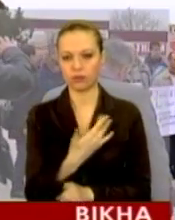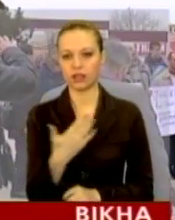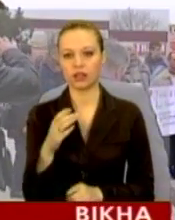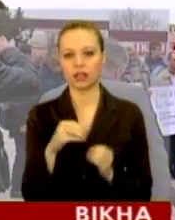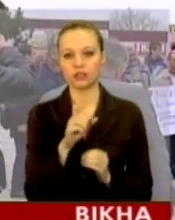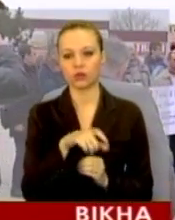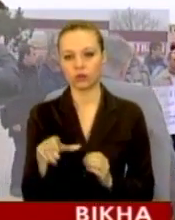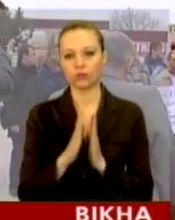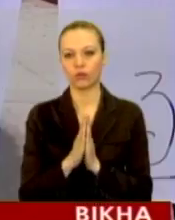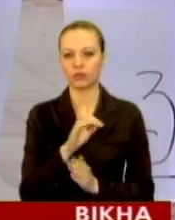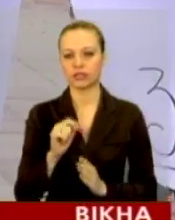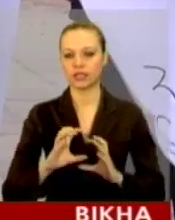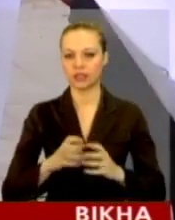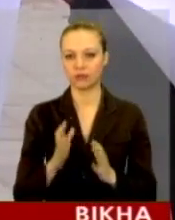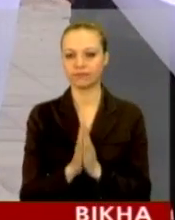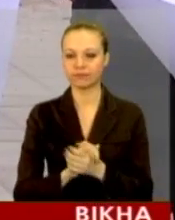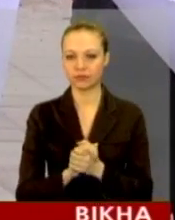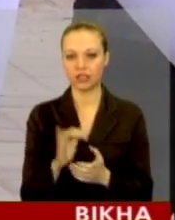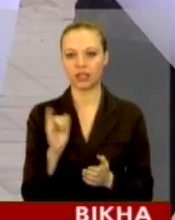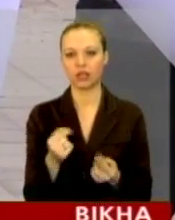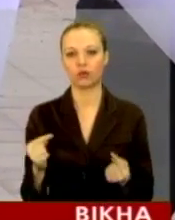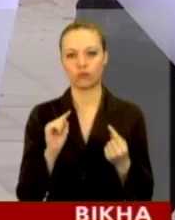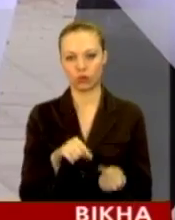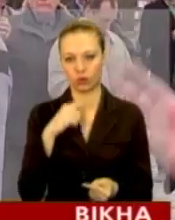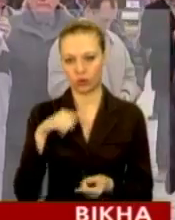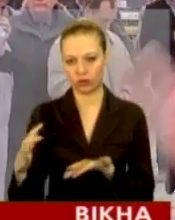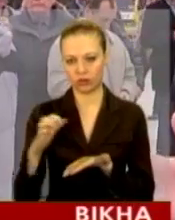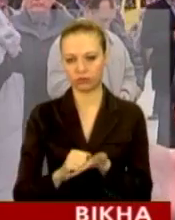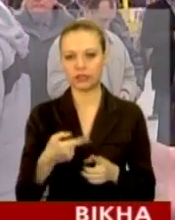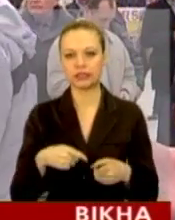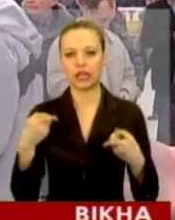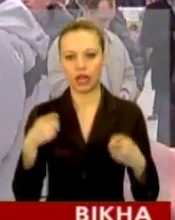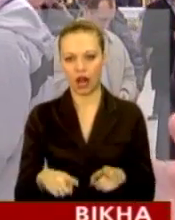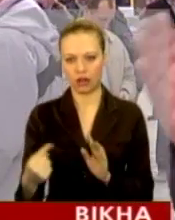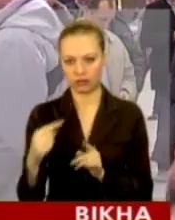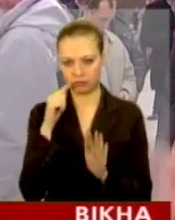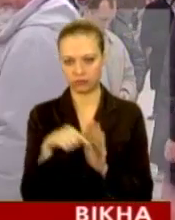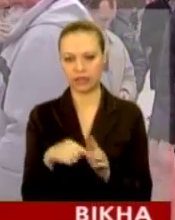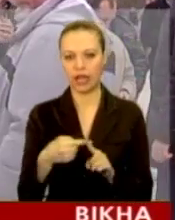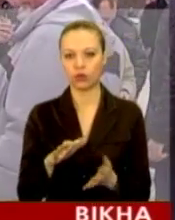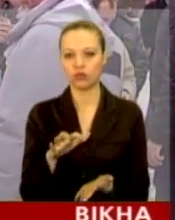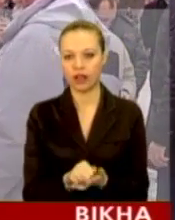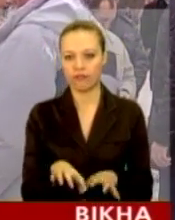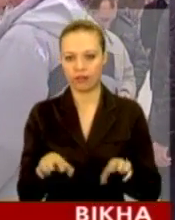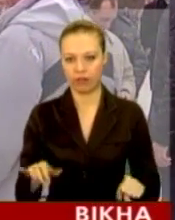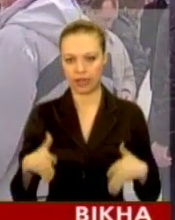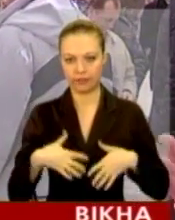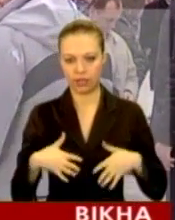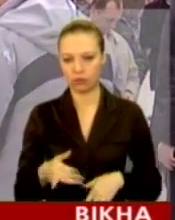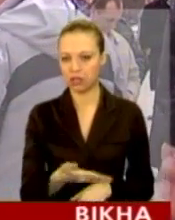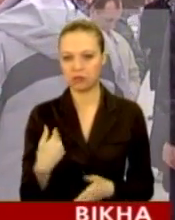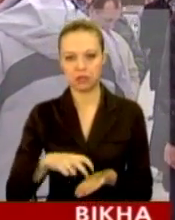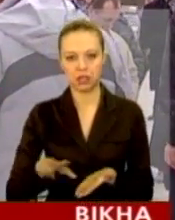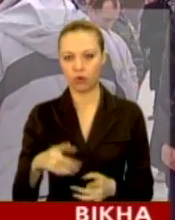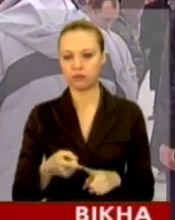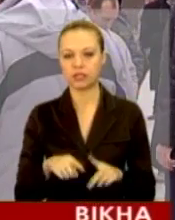десятків людей помолилися за мир і виступили проти російської окупації. Це реальний сепаратизм. Це захват влади в Криму. І ми не